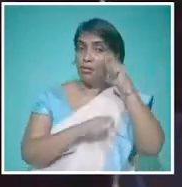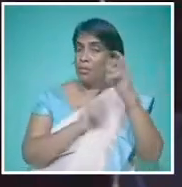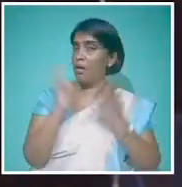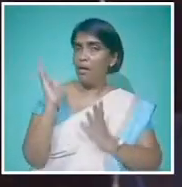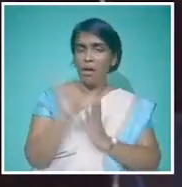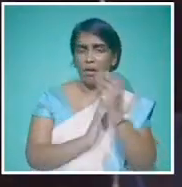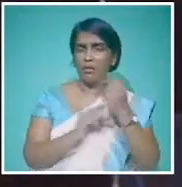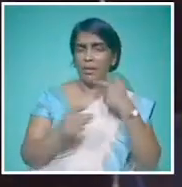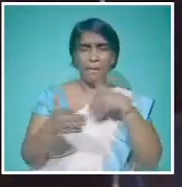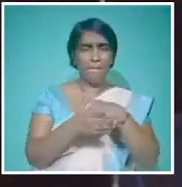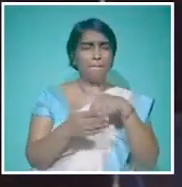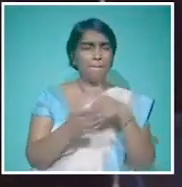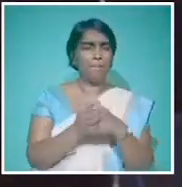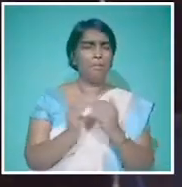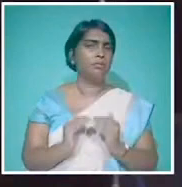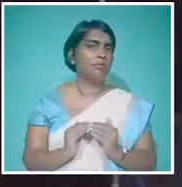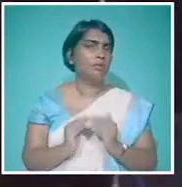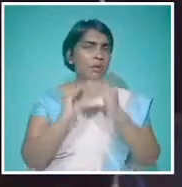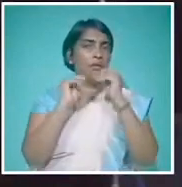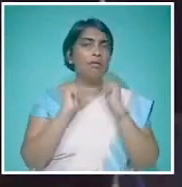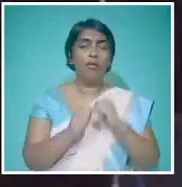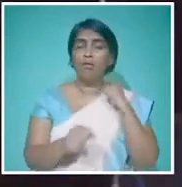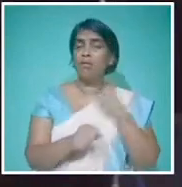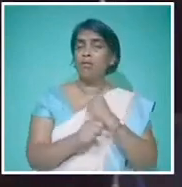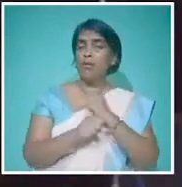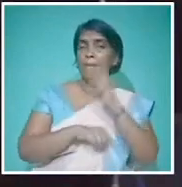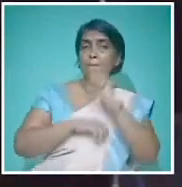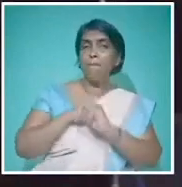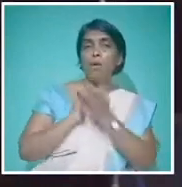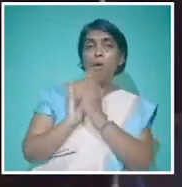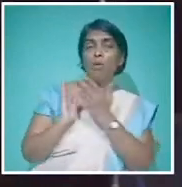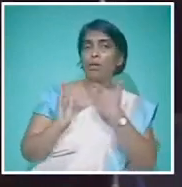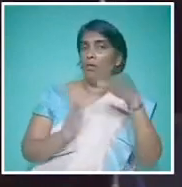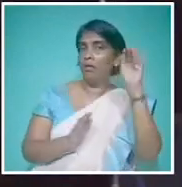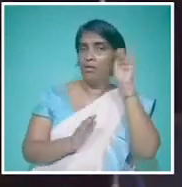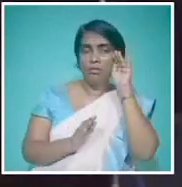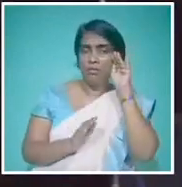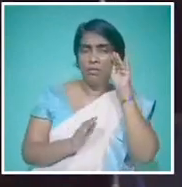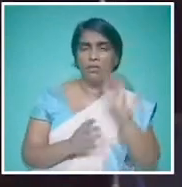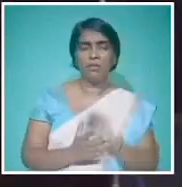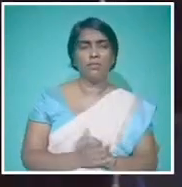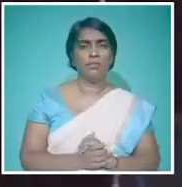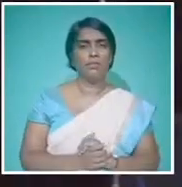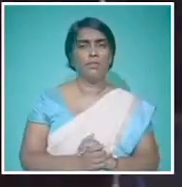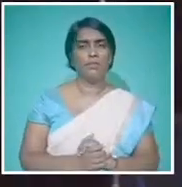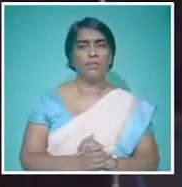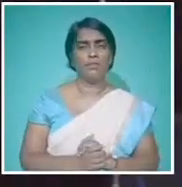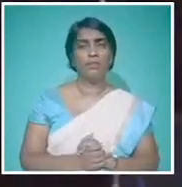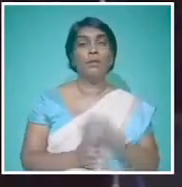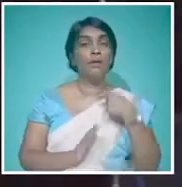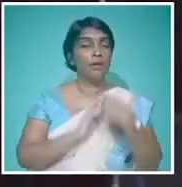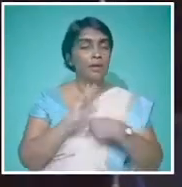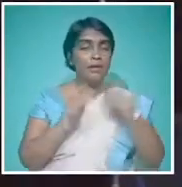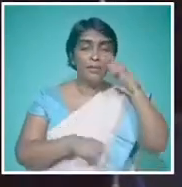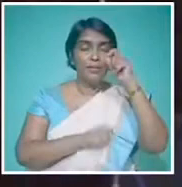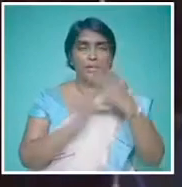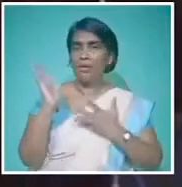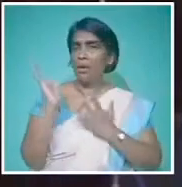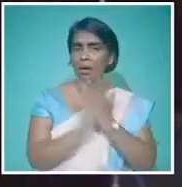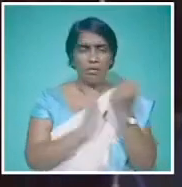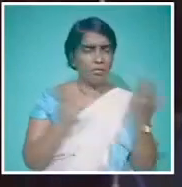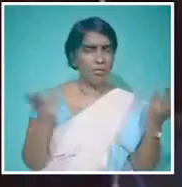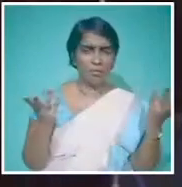නැද්ද මේ පීඩණයෙන් ගොඩ එන විදිය ගැන ආණ්ඩුවට තියෙන සලස්ම මොකද්ද කියලා දැනගන්න. Honorable member you have 2 more minutes. මේ රටේ මිනිස්සුන්ට අයිතියක්